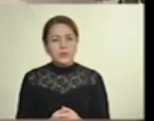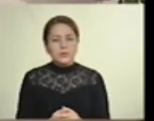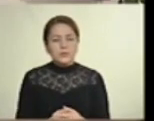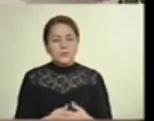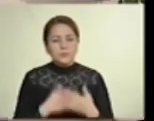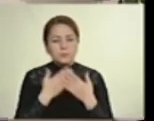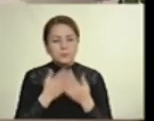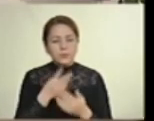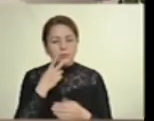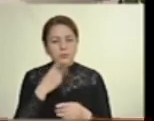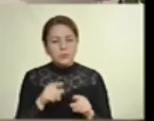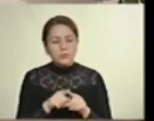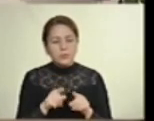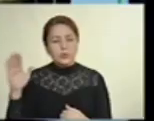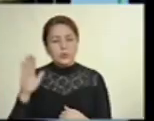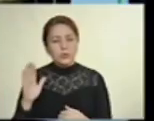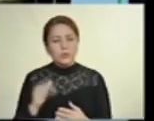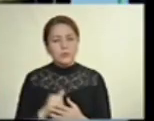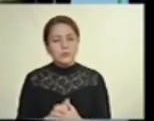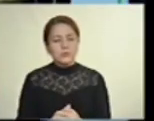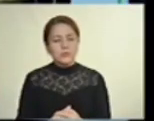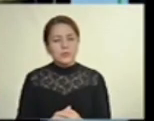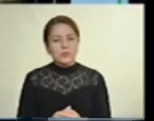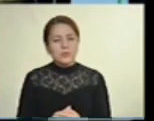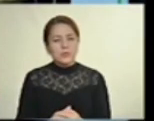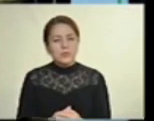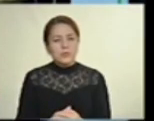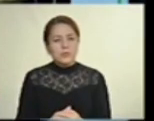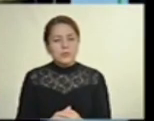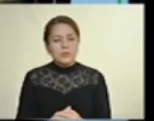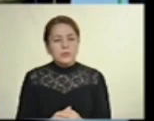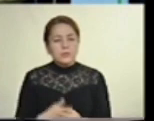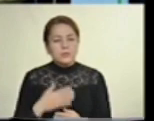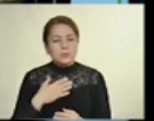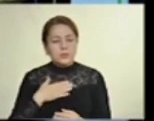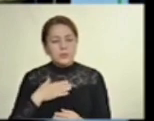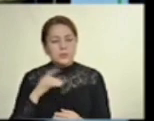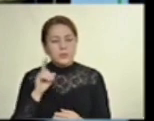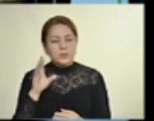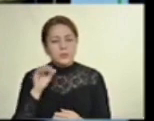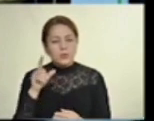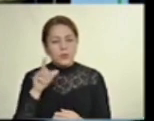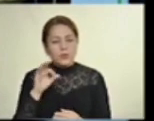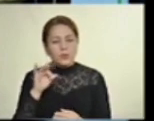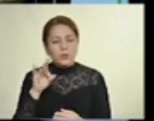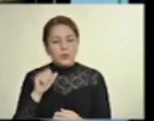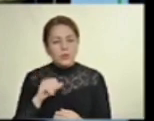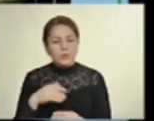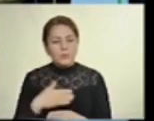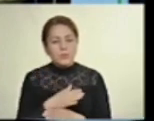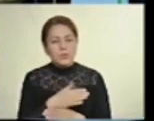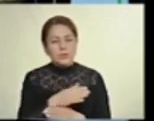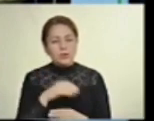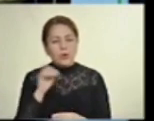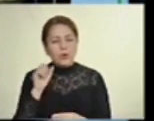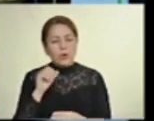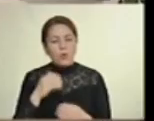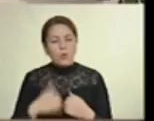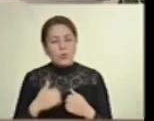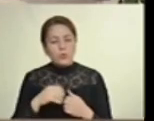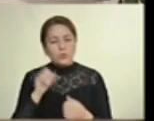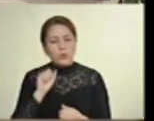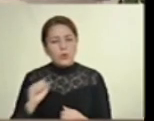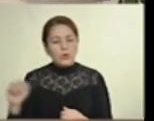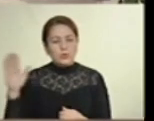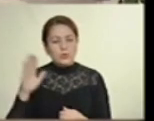Mana ko'rib turganingizdek, zog'ora baliqlar keltirilgan. Biz zog'ora baliqni O'rta Osiyoning tog'